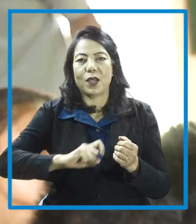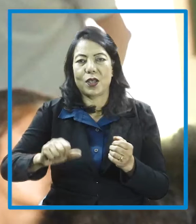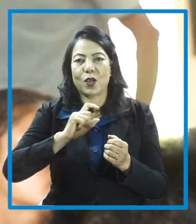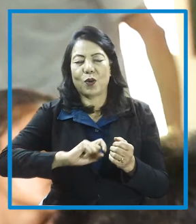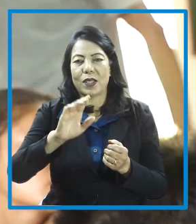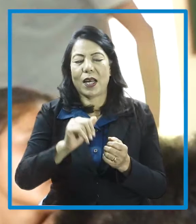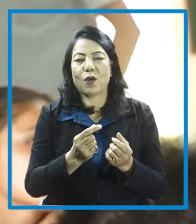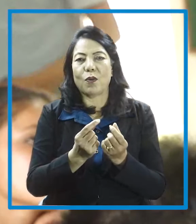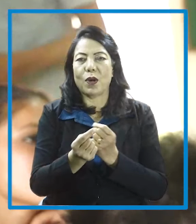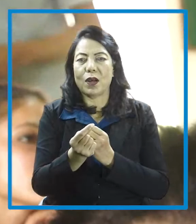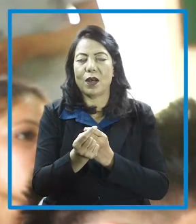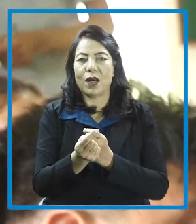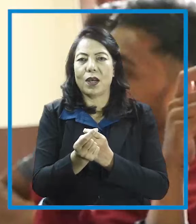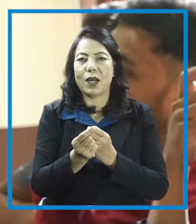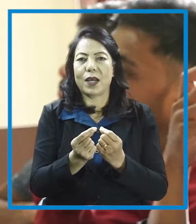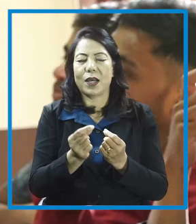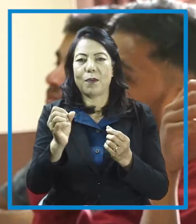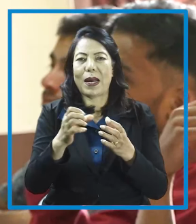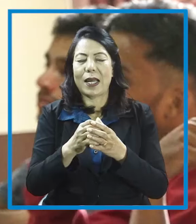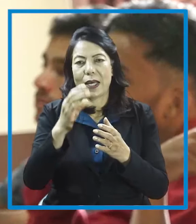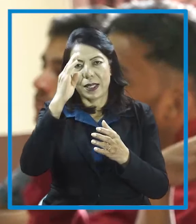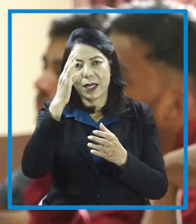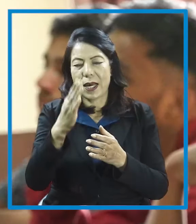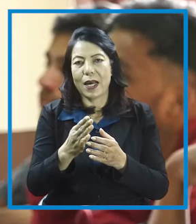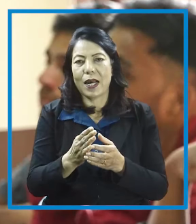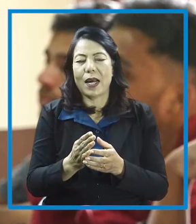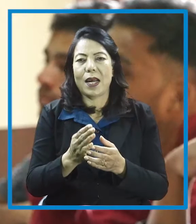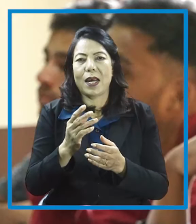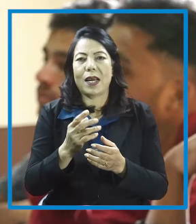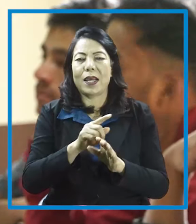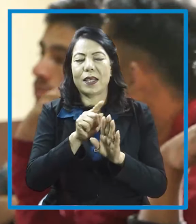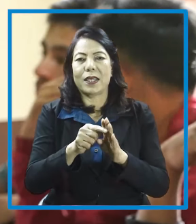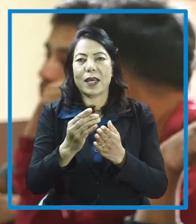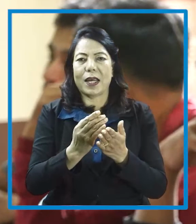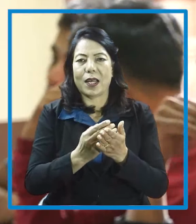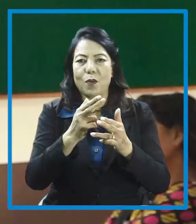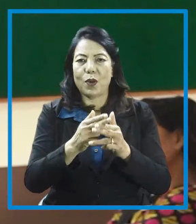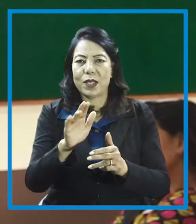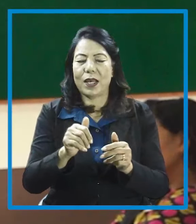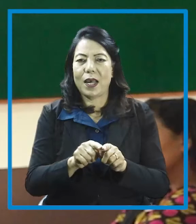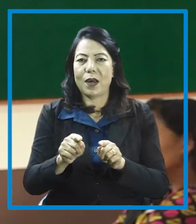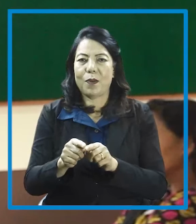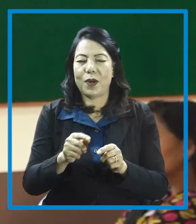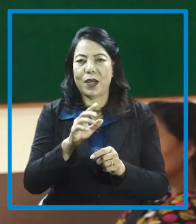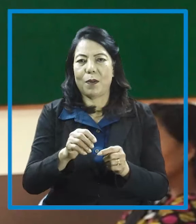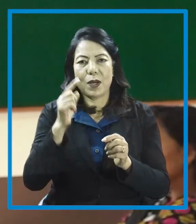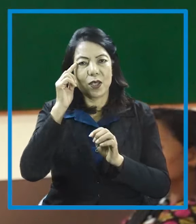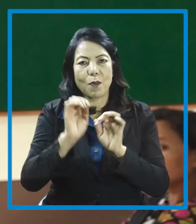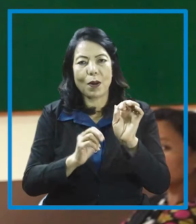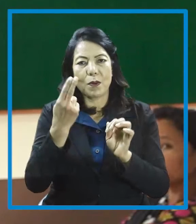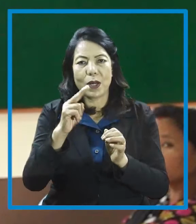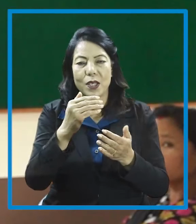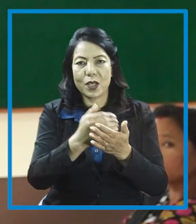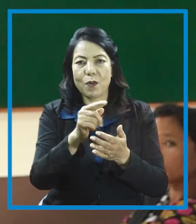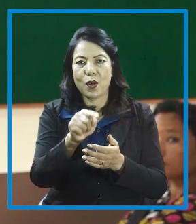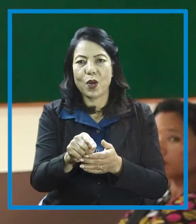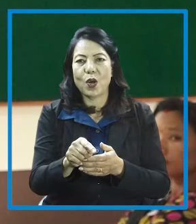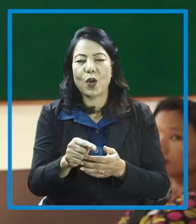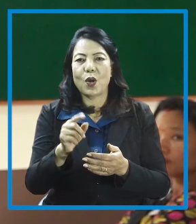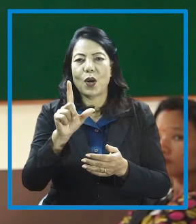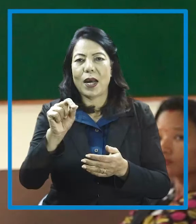अलिक जनगुनासो आएको र भर्खरै पालिका सरकारले नीति तथा कार्यक्रम र बजेट ल्याएकोले अब हामीले सम्मान भएसम्म